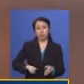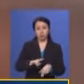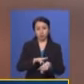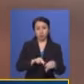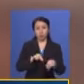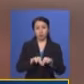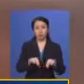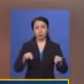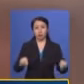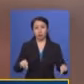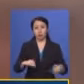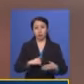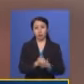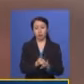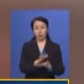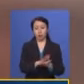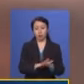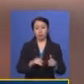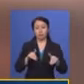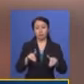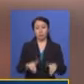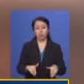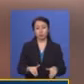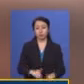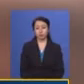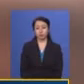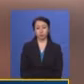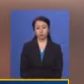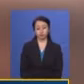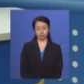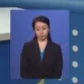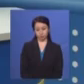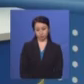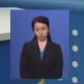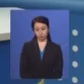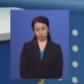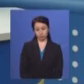полиции Петропавловска для принятия процессуального решения.